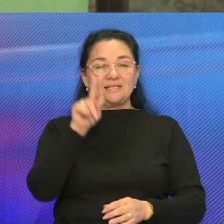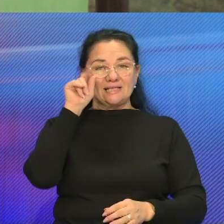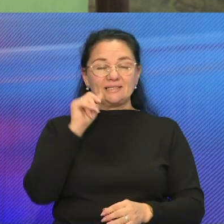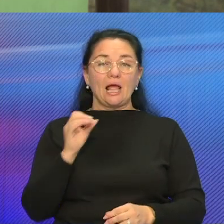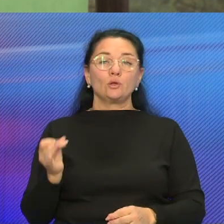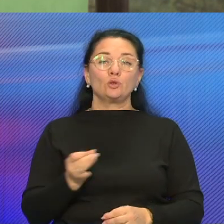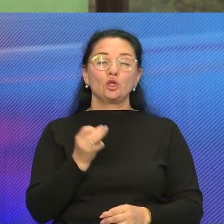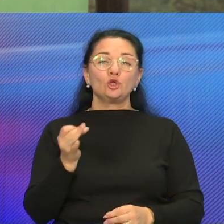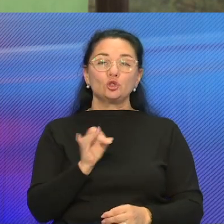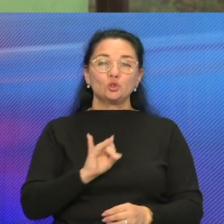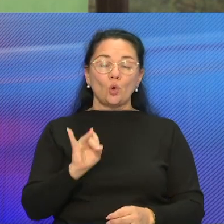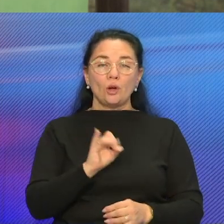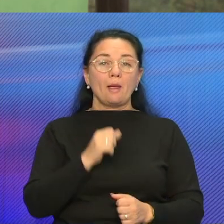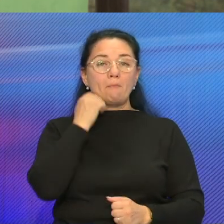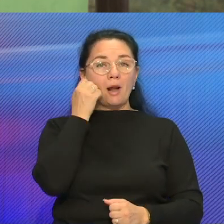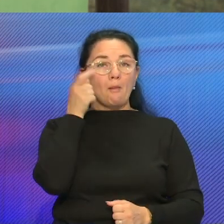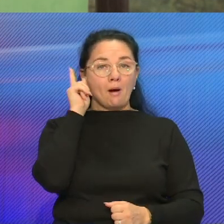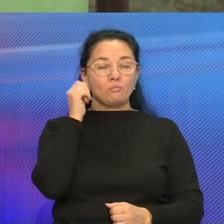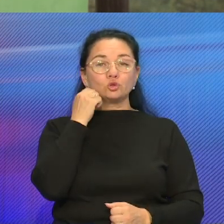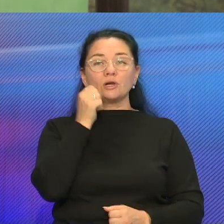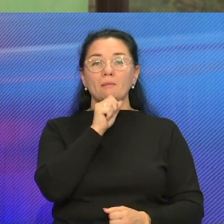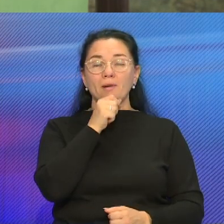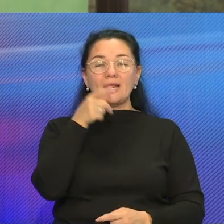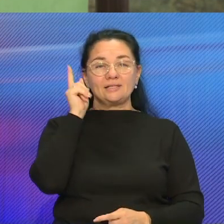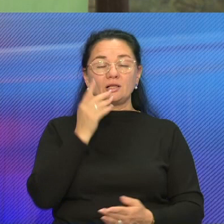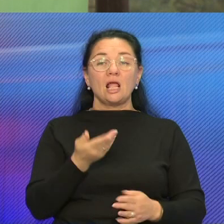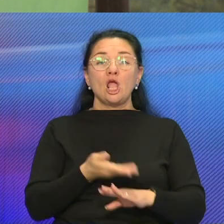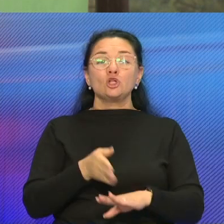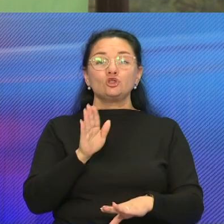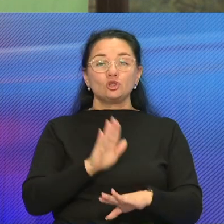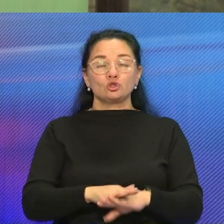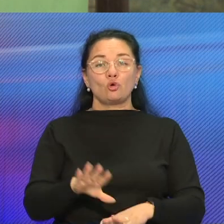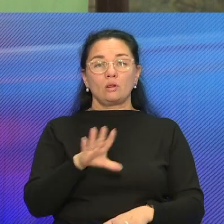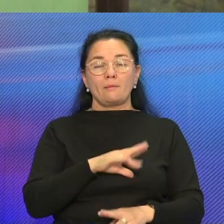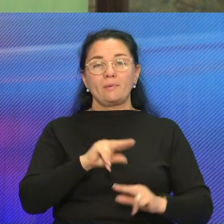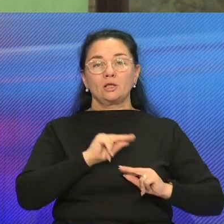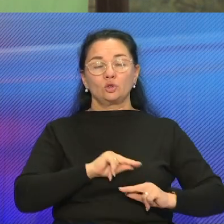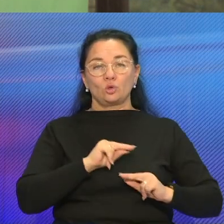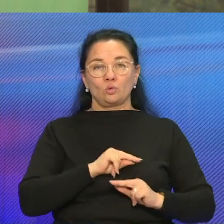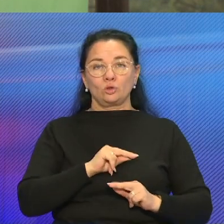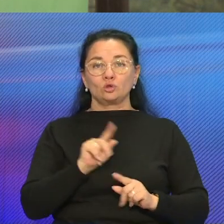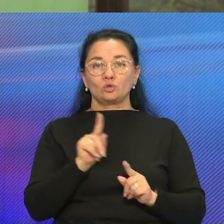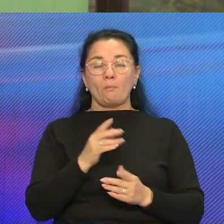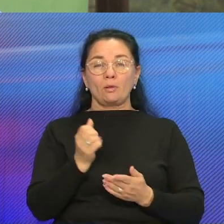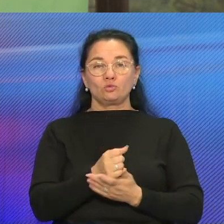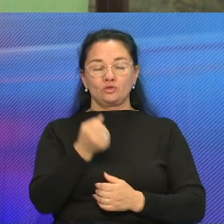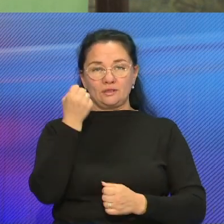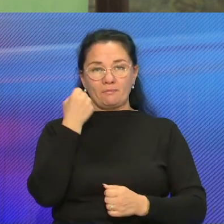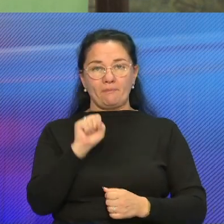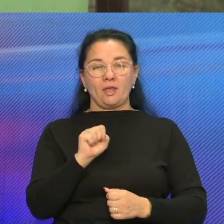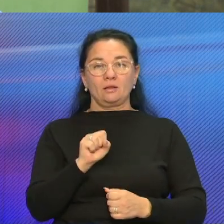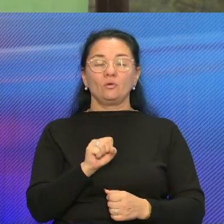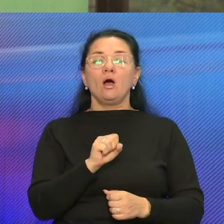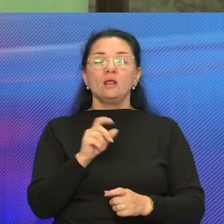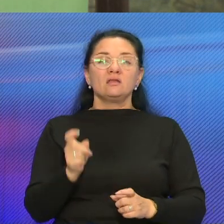различних книжек історії, наскільки тяжелий был труд для победи над немецко-фашистськими захватчиками. І одне слово,